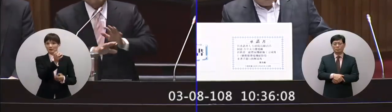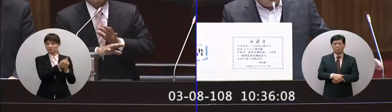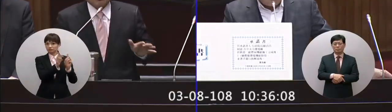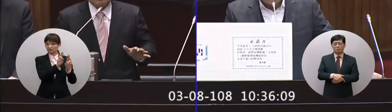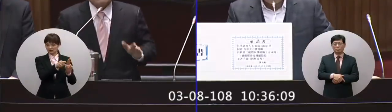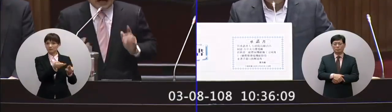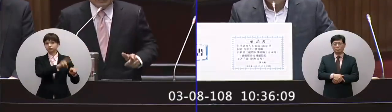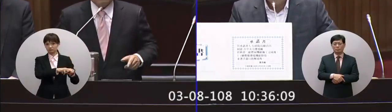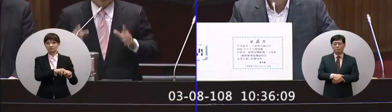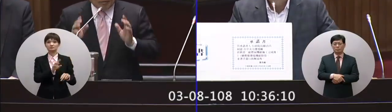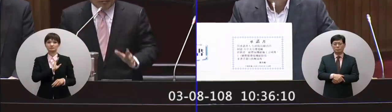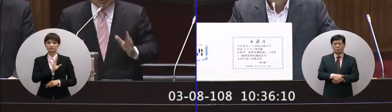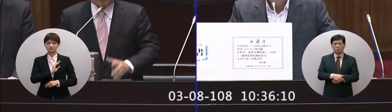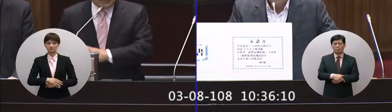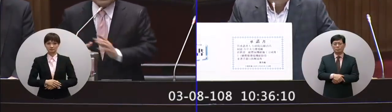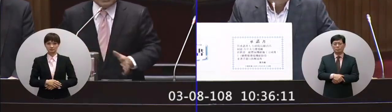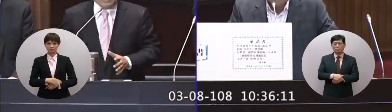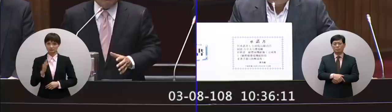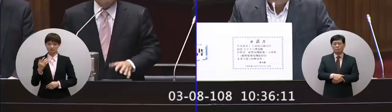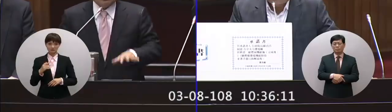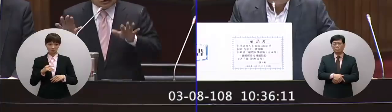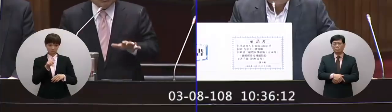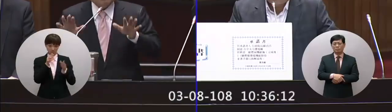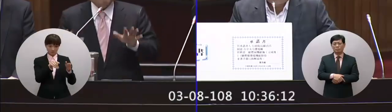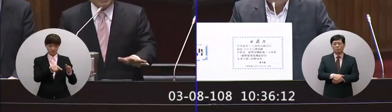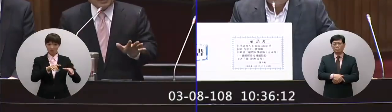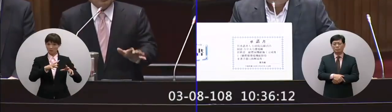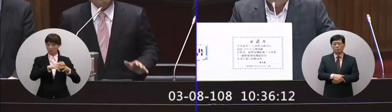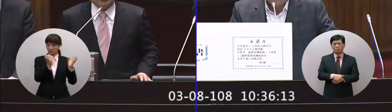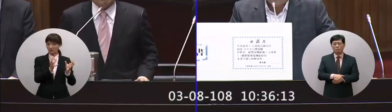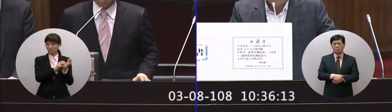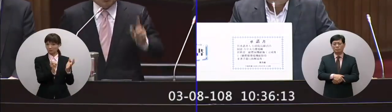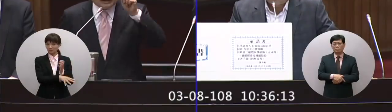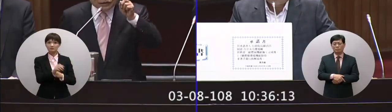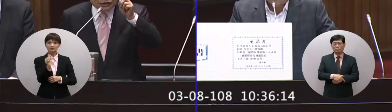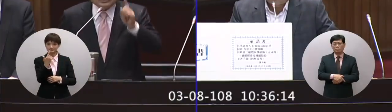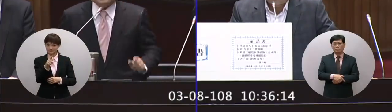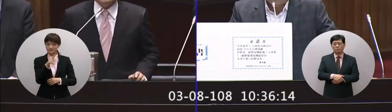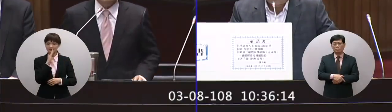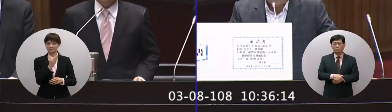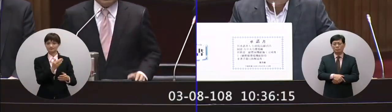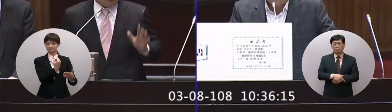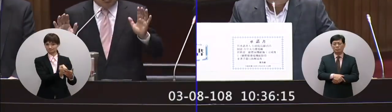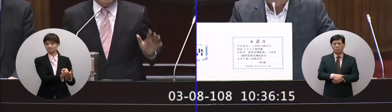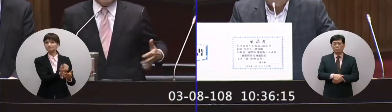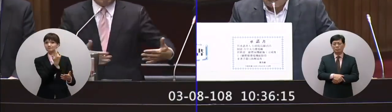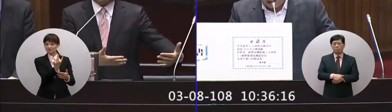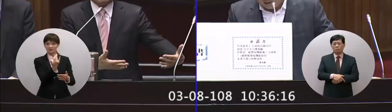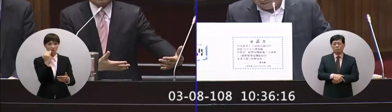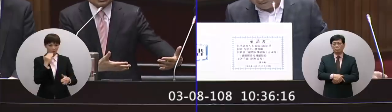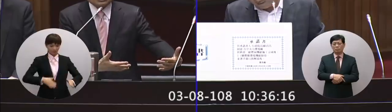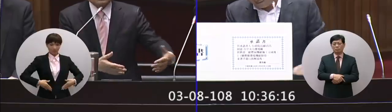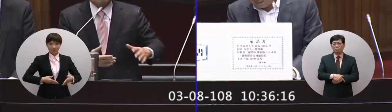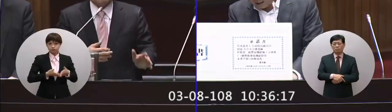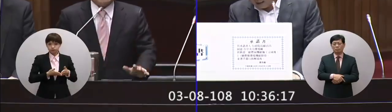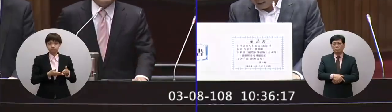就不用，但我们不是把它拆掉，而是备而不用作为紧急，那我们好